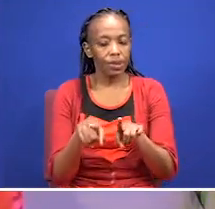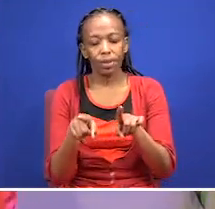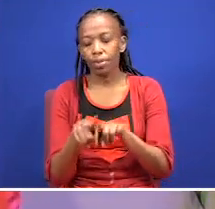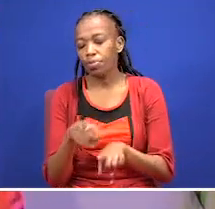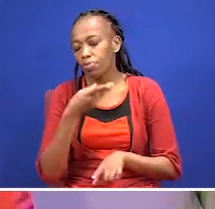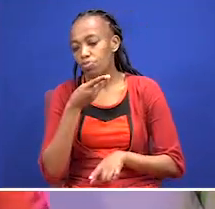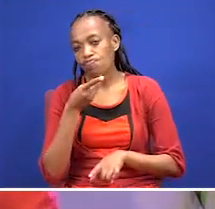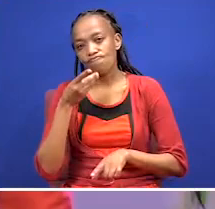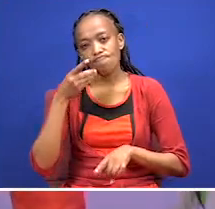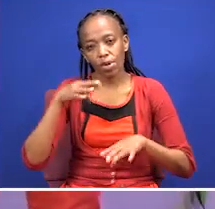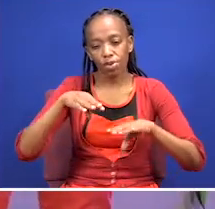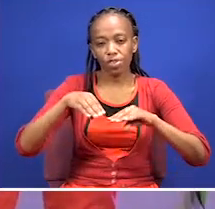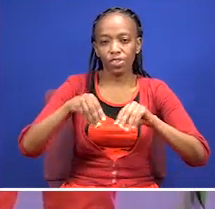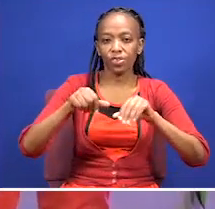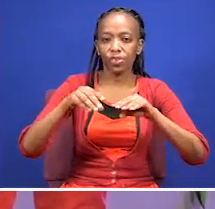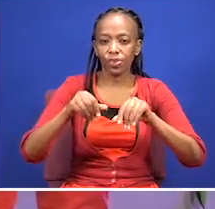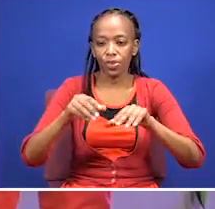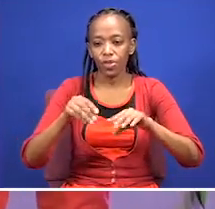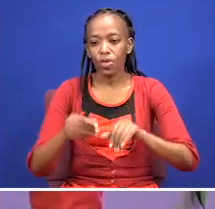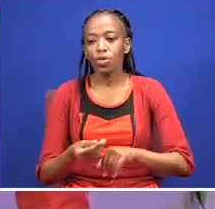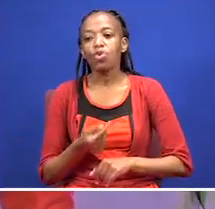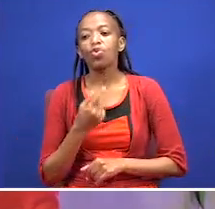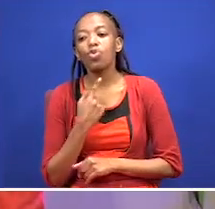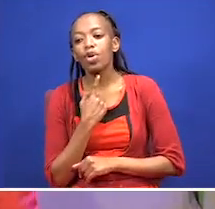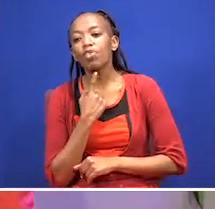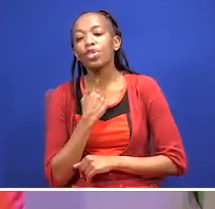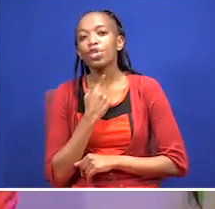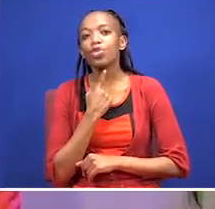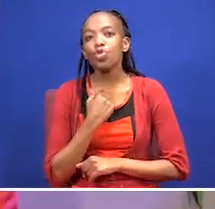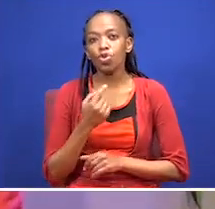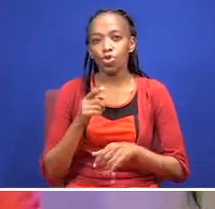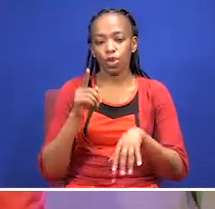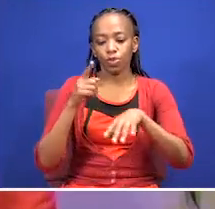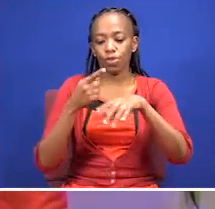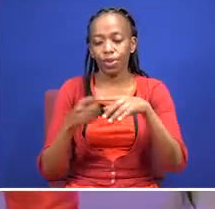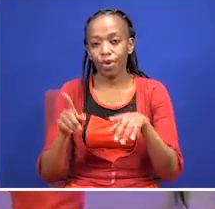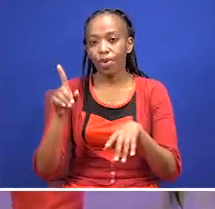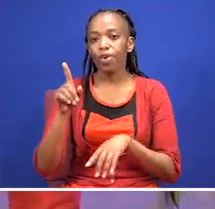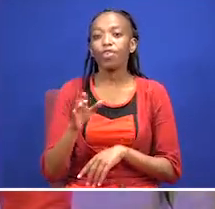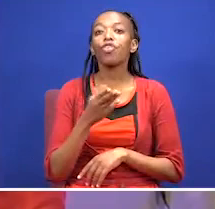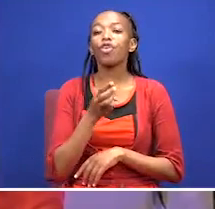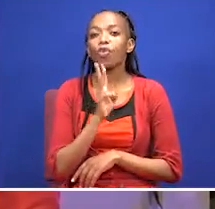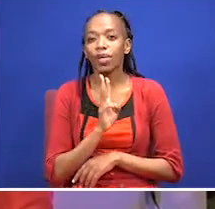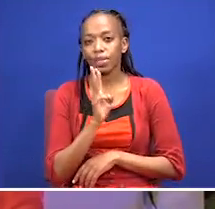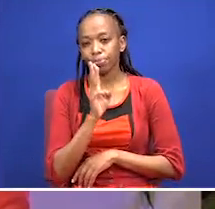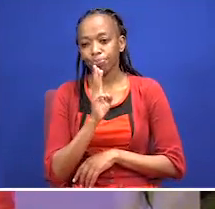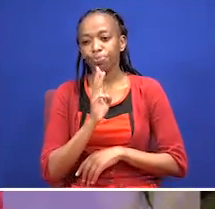zaidi ya udongo mkavu wanavyo kiu kwa tone la maji